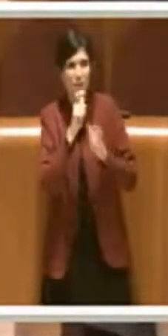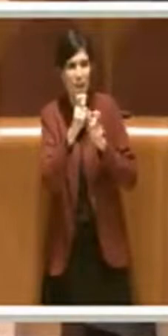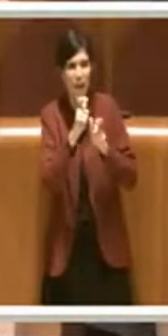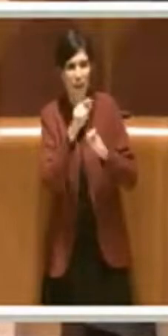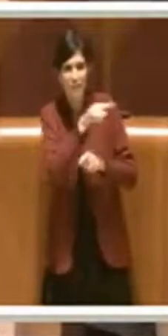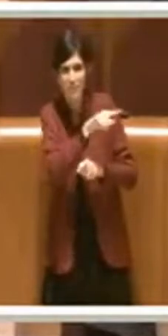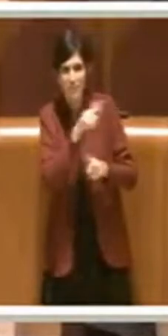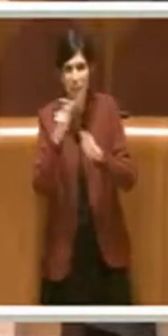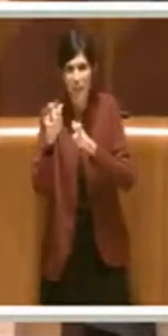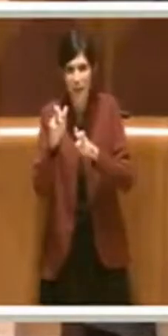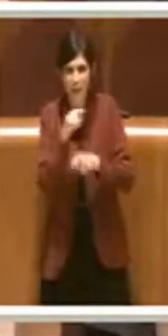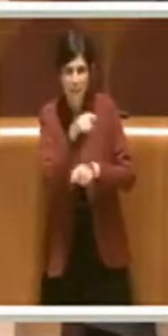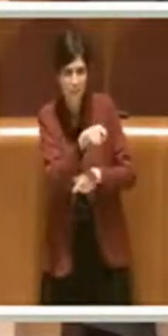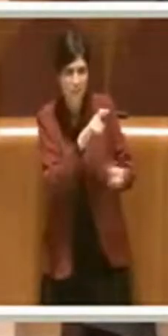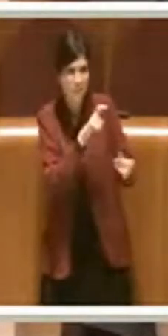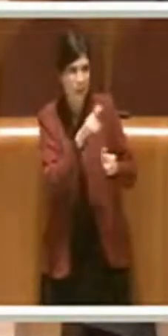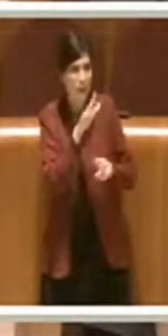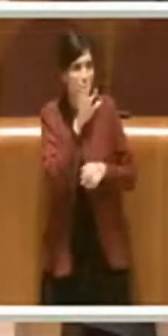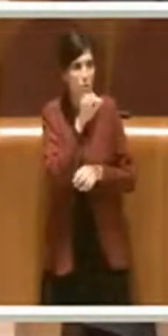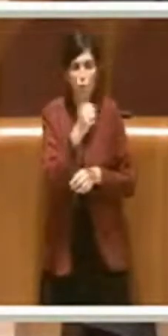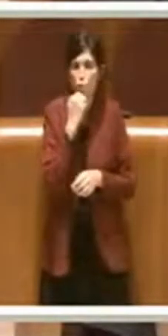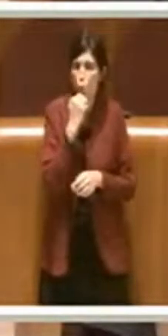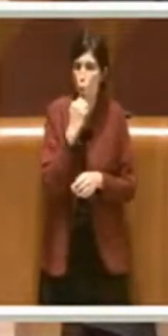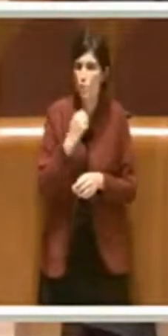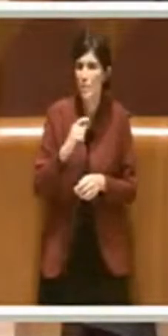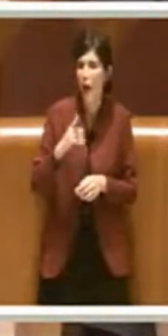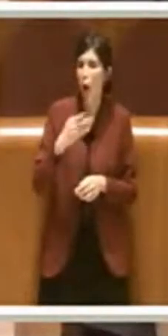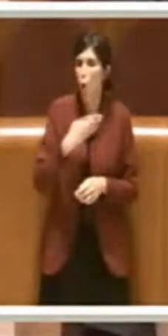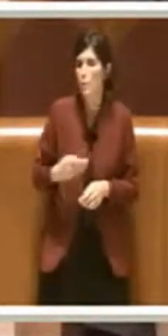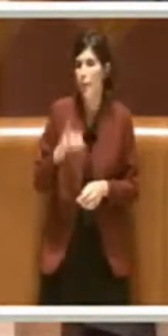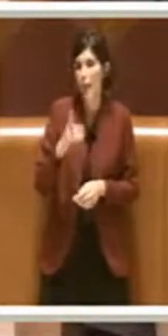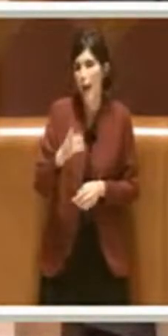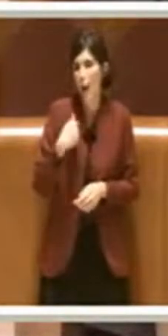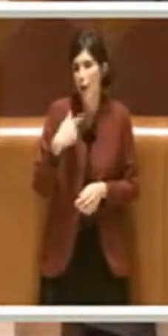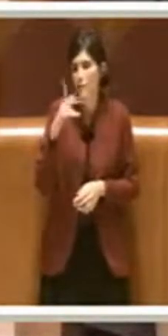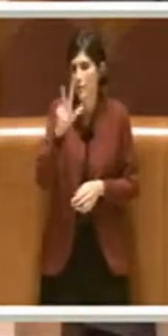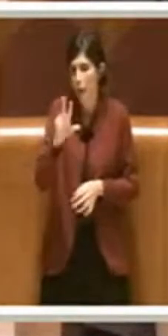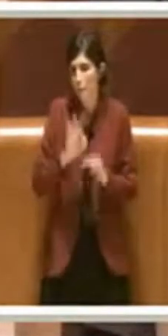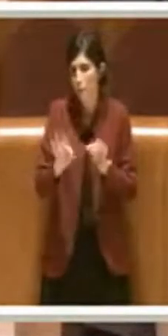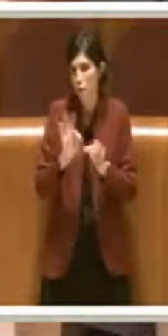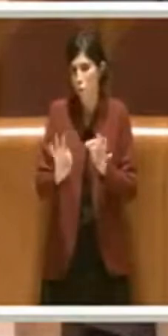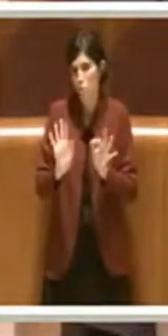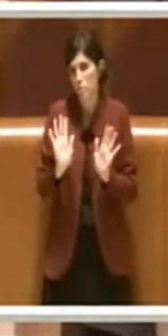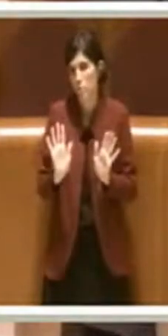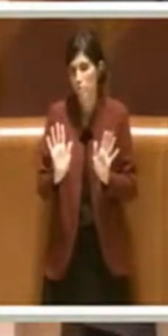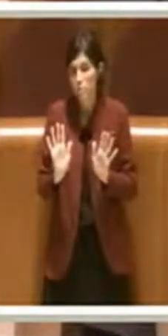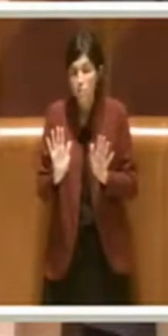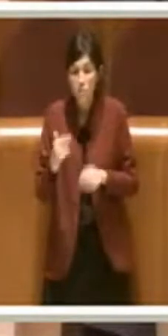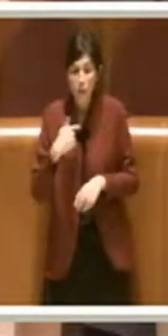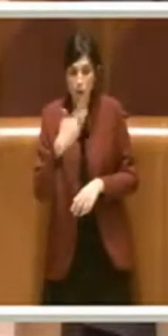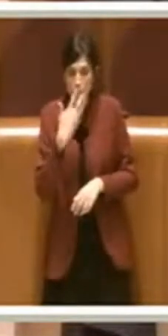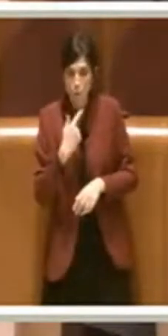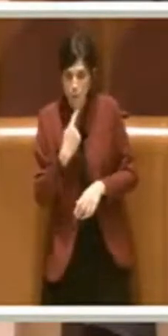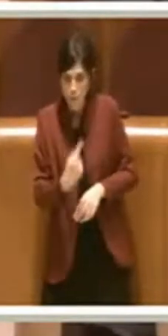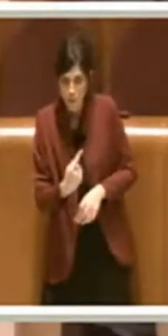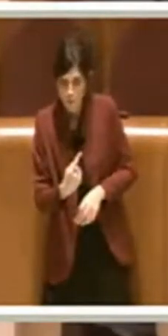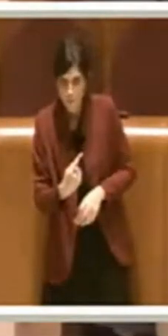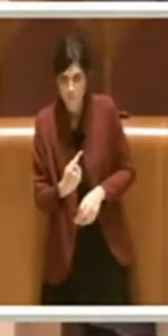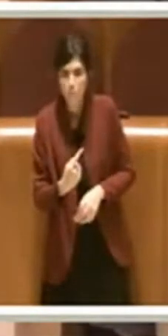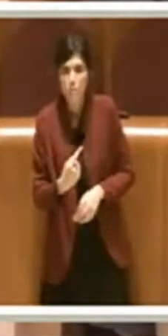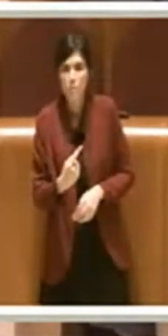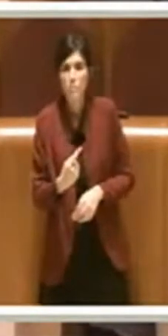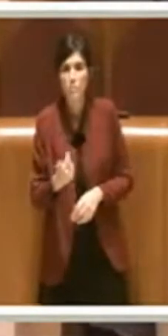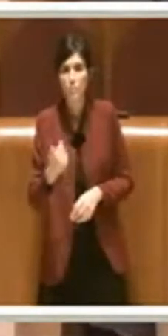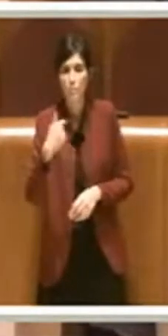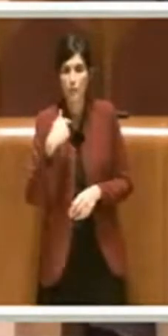Sì, Grancio. io ho 3 minuti, consigliera Grancio. Allora, quello che voglio dire è che sono, se